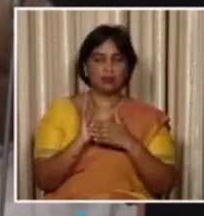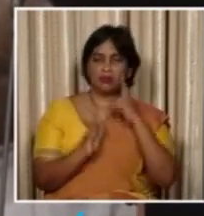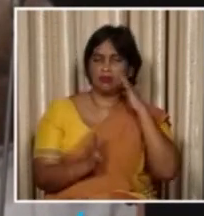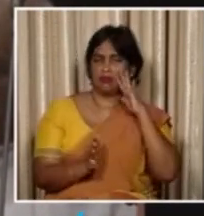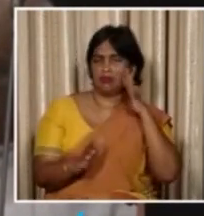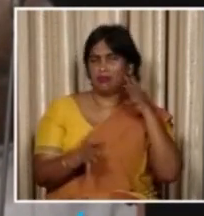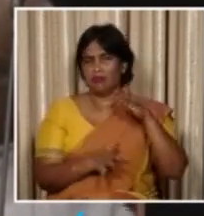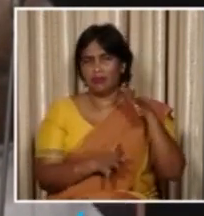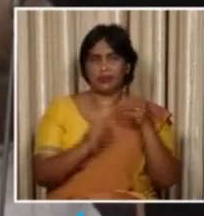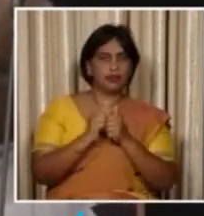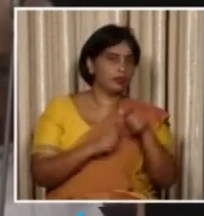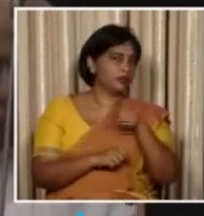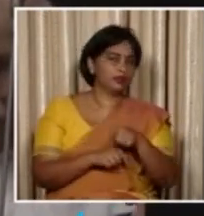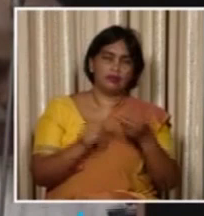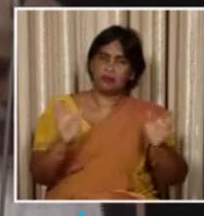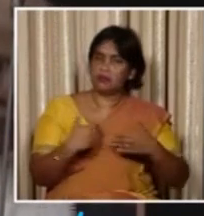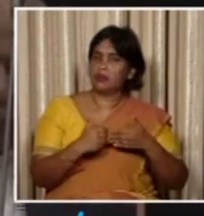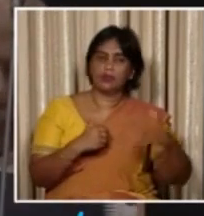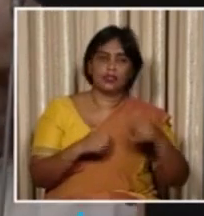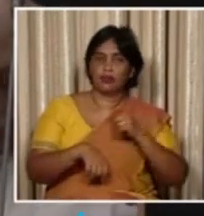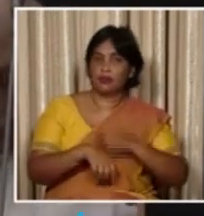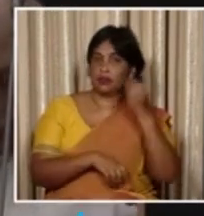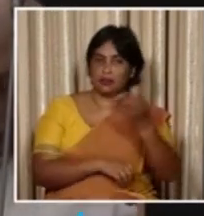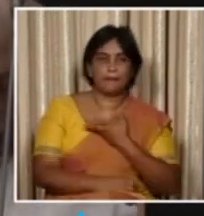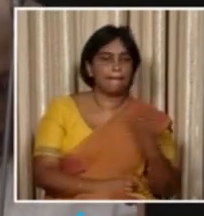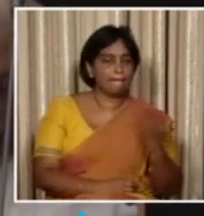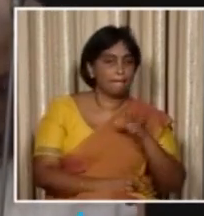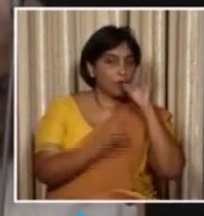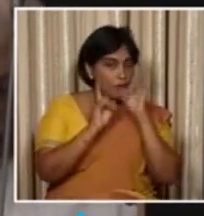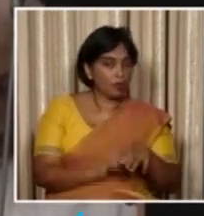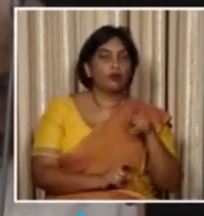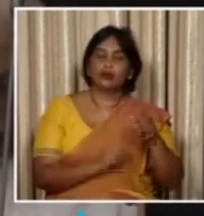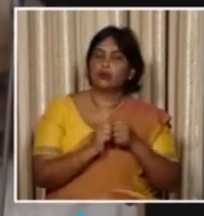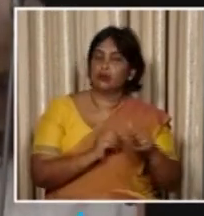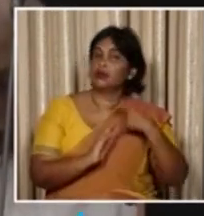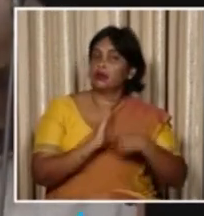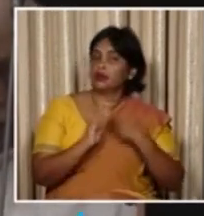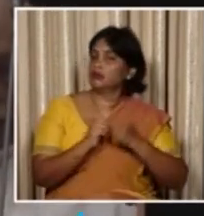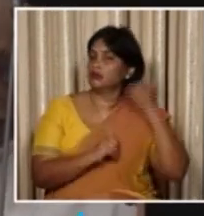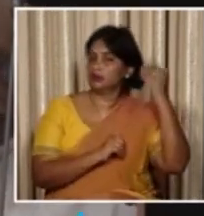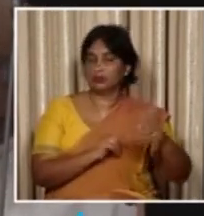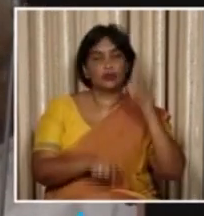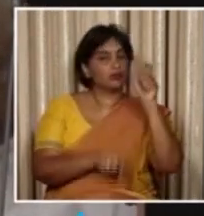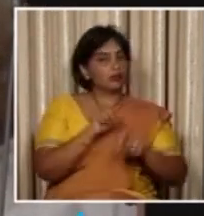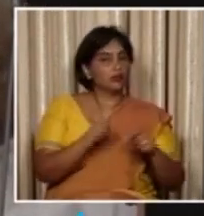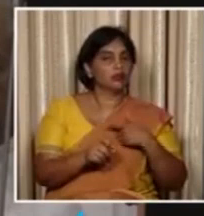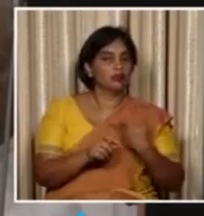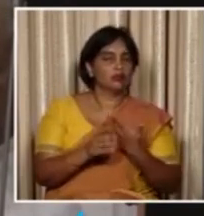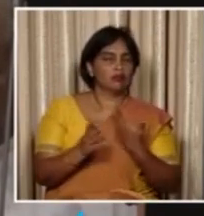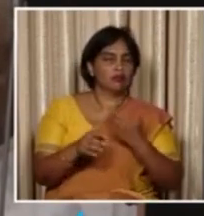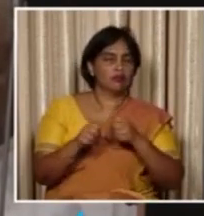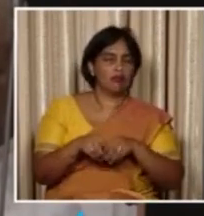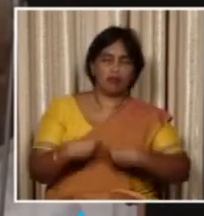අවිනිශ්චිතතා නිර්මාණය කිරීමට තවදුරටත් ඉඩ තබන්න බෑ. එහෙම කළොත් සිදුවන්නේ රටේ ඉදිරි පරම්පරාව උගසට